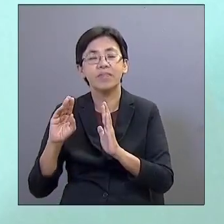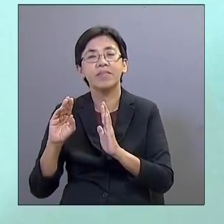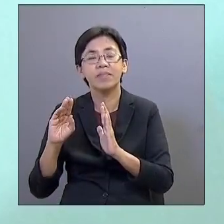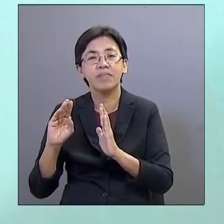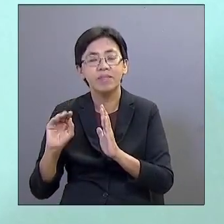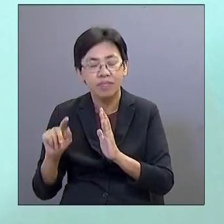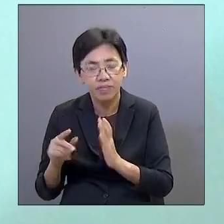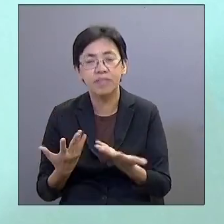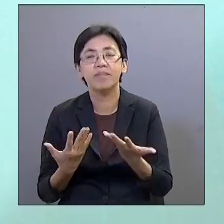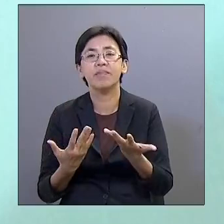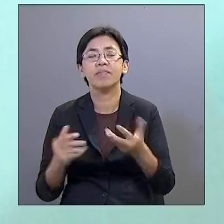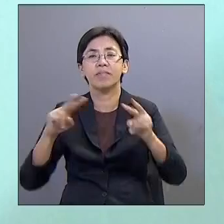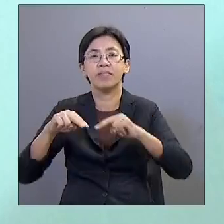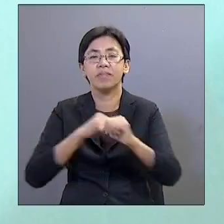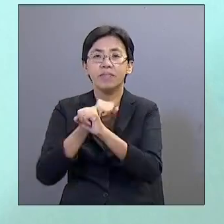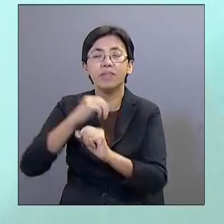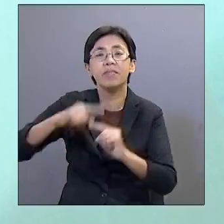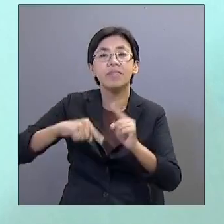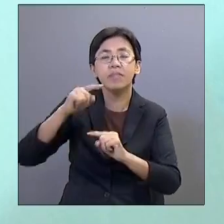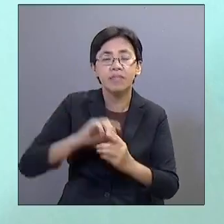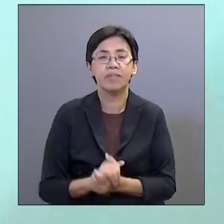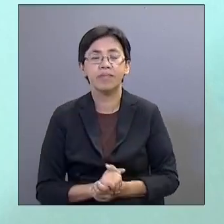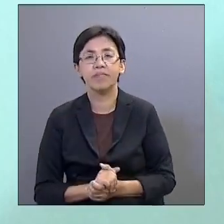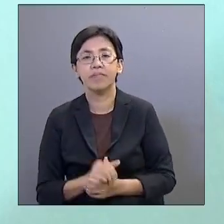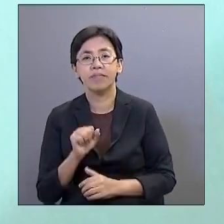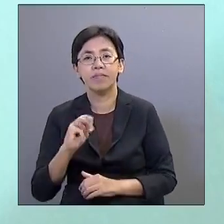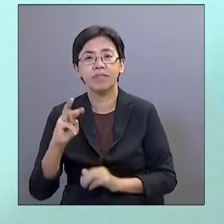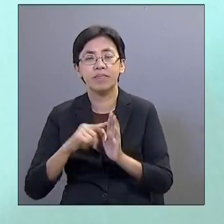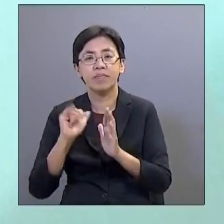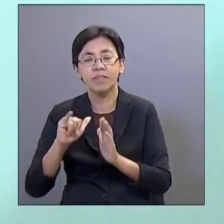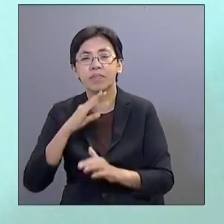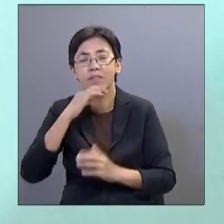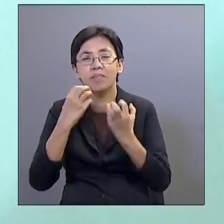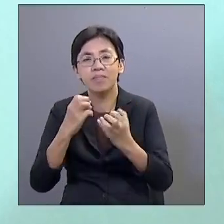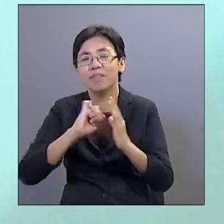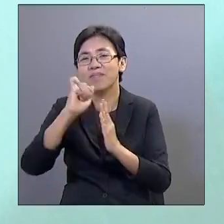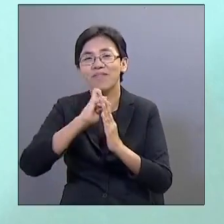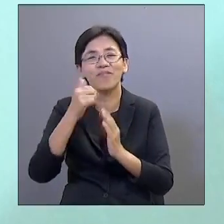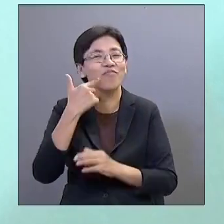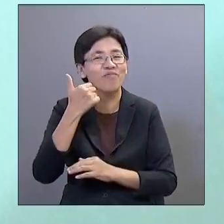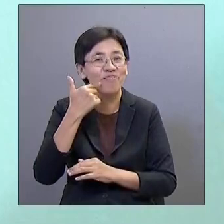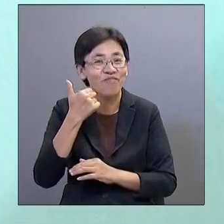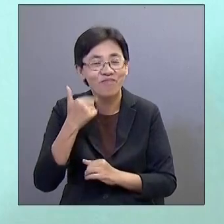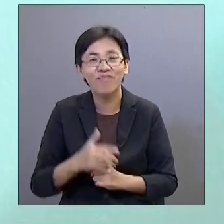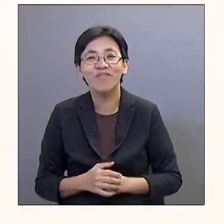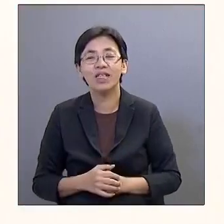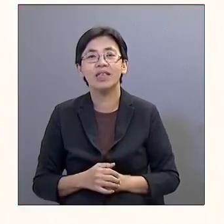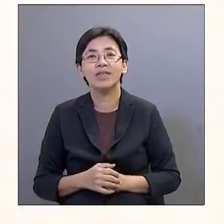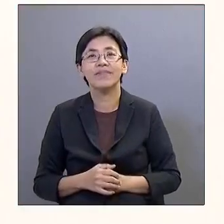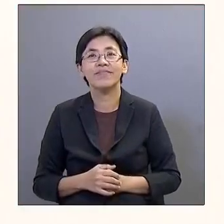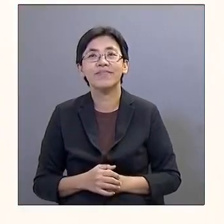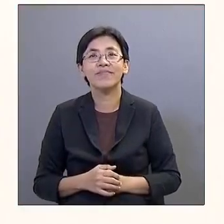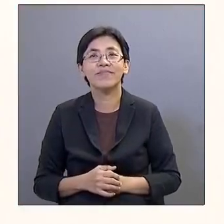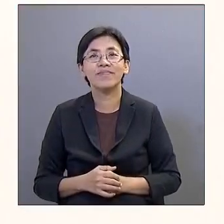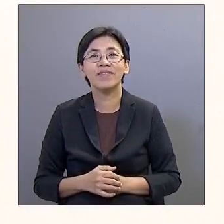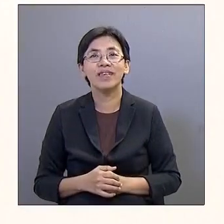คะแล้วก็นะคะคุณสมชายแสงสายบอกว่าหมูกรอบเชียงใหม่อร่อยมาก ใช่ตอบนี่เขาไปถ่ายให้ผมนี่แหละคุ